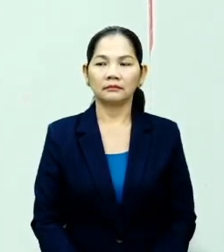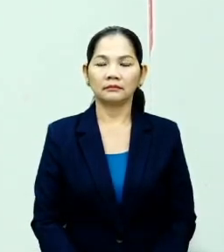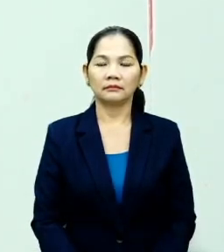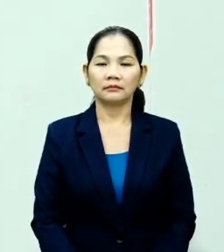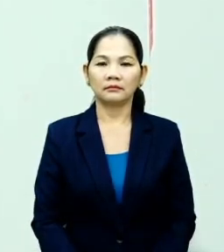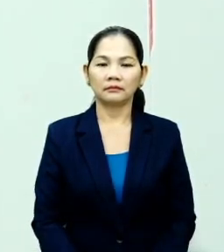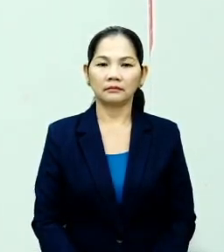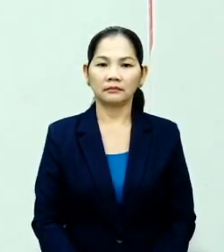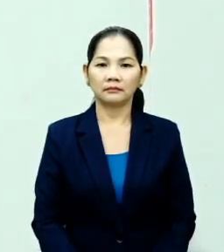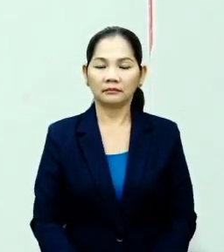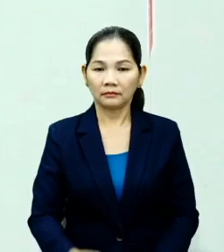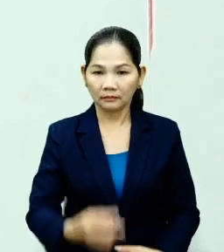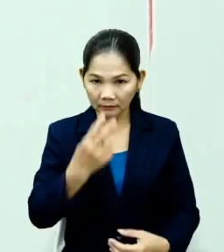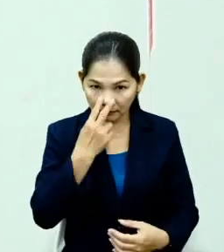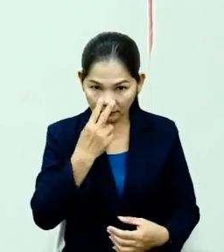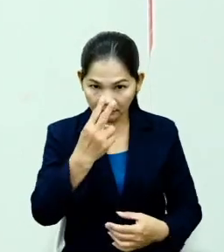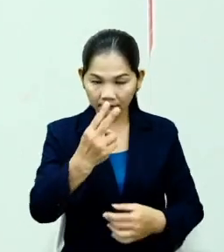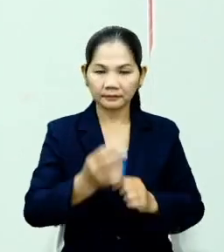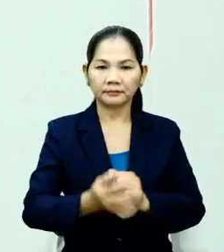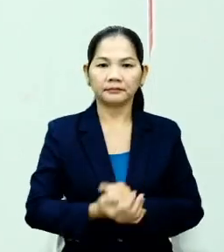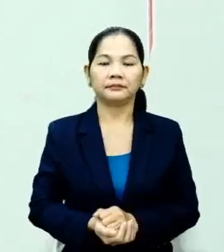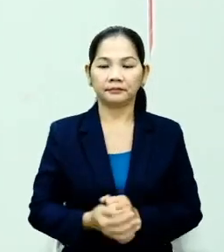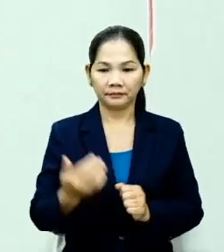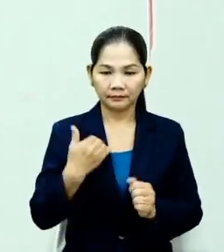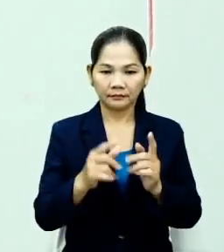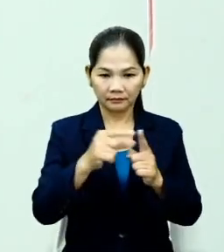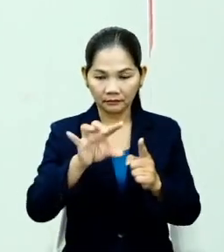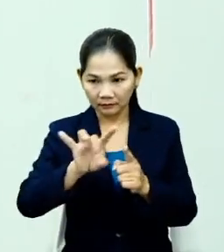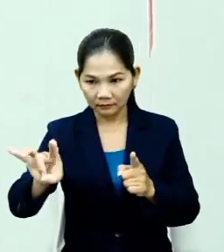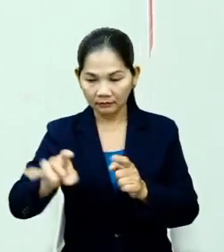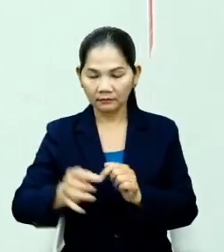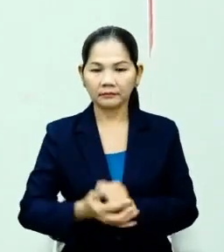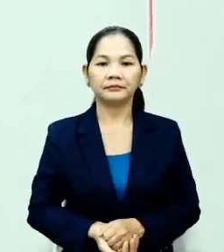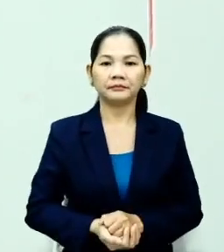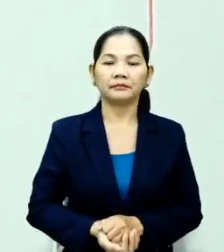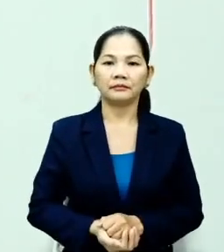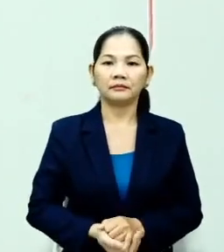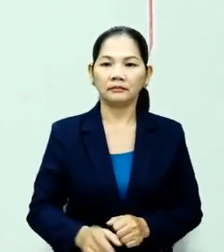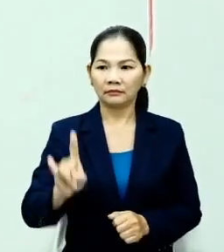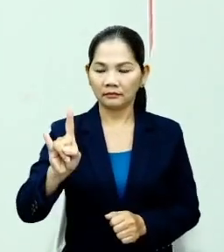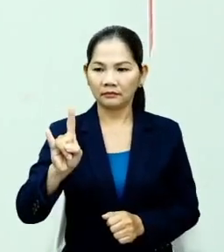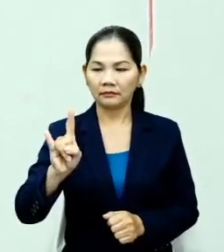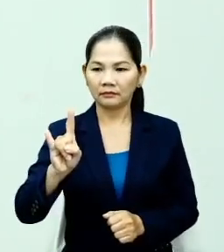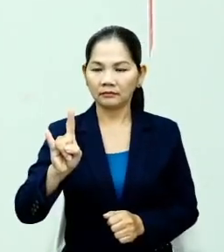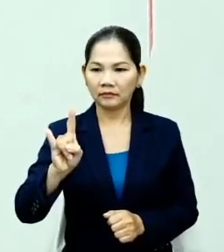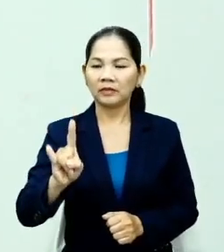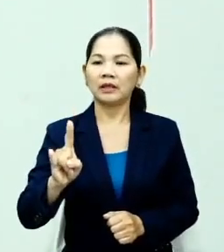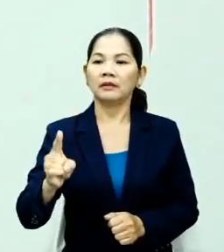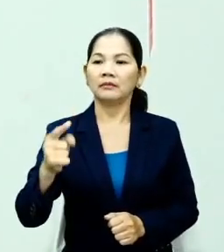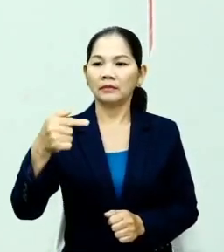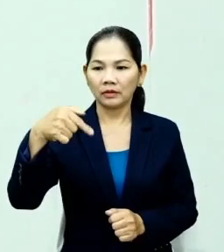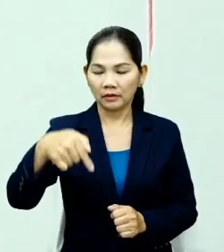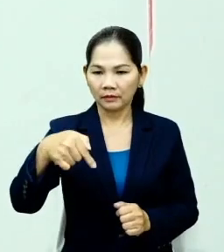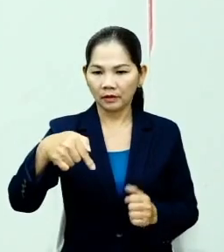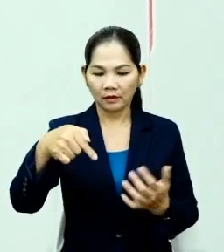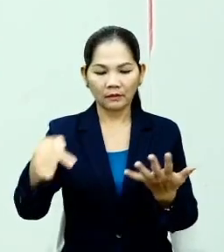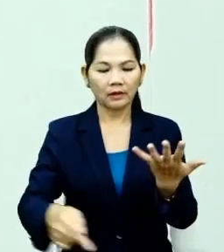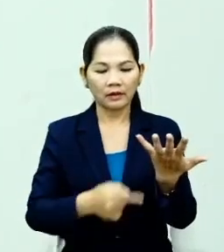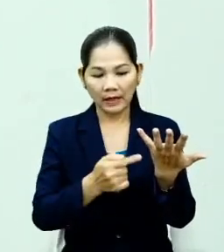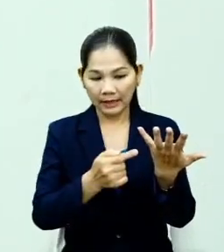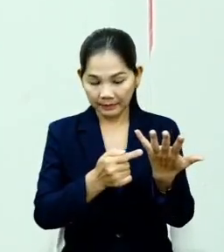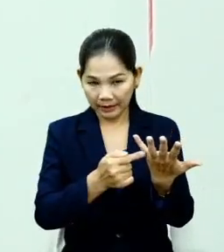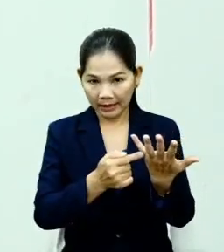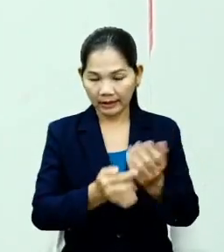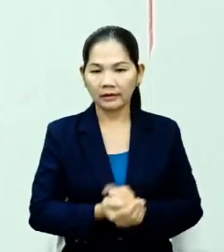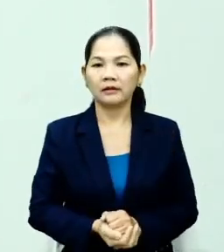chà à là con chấm sđam chà nẹ kru am chieng con sđam na con mng ngọ ai mng ngai chà